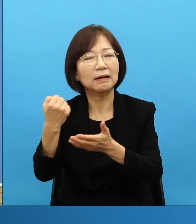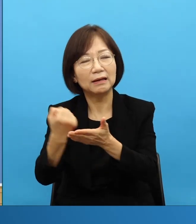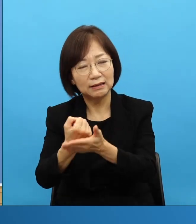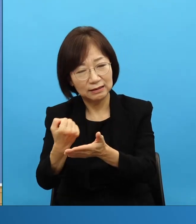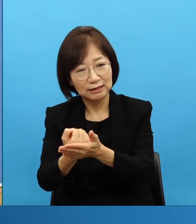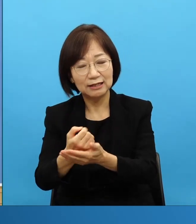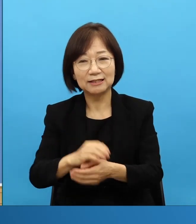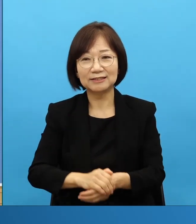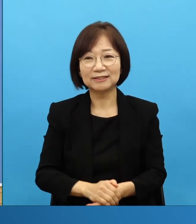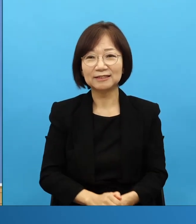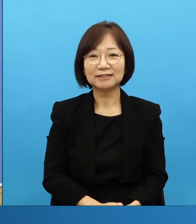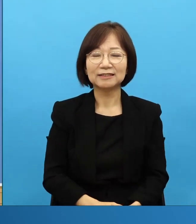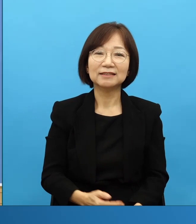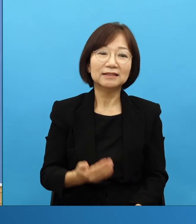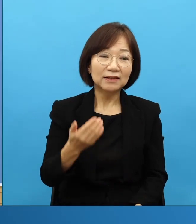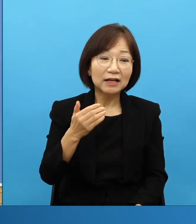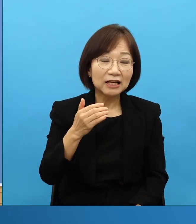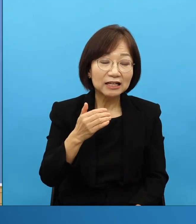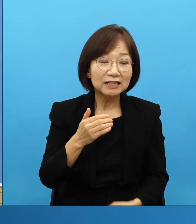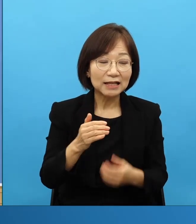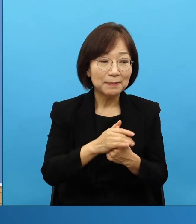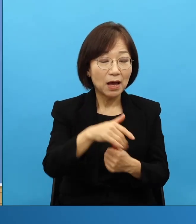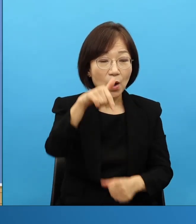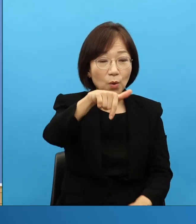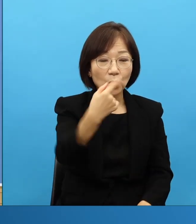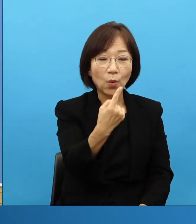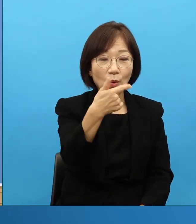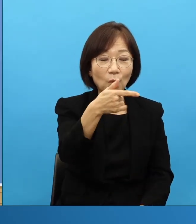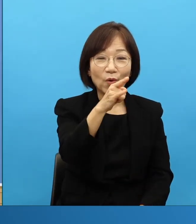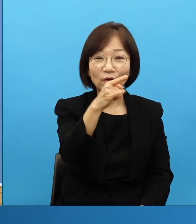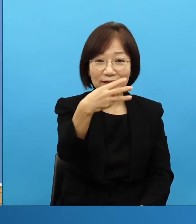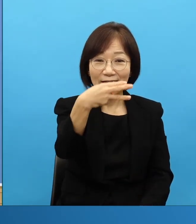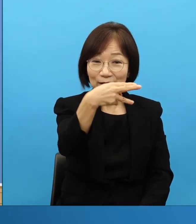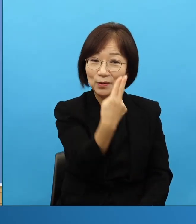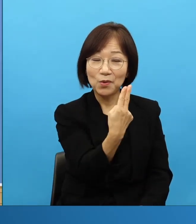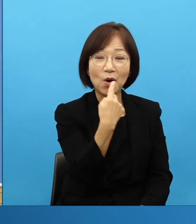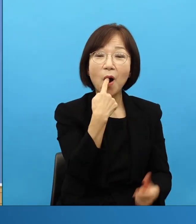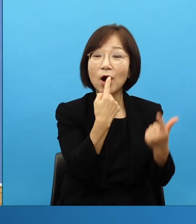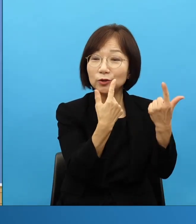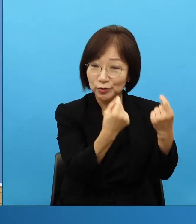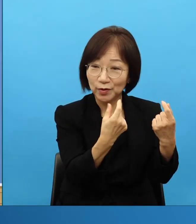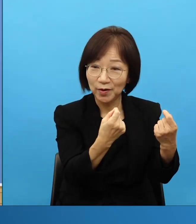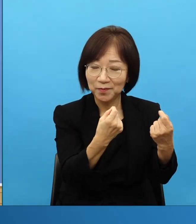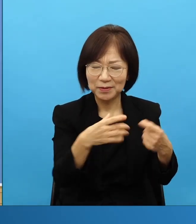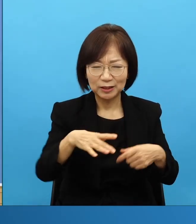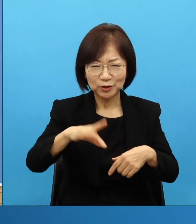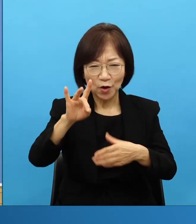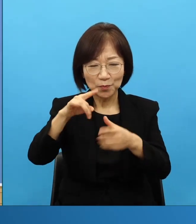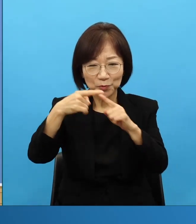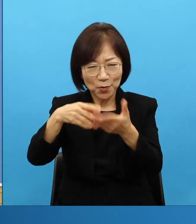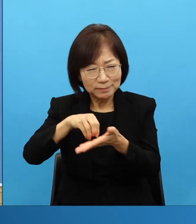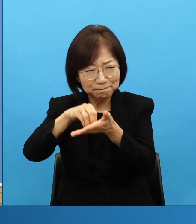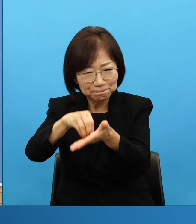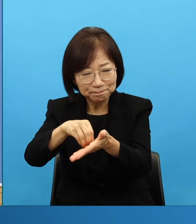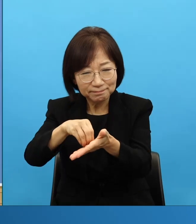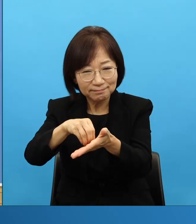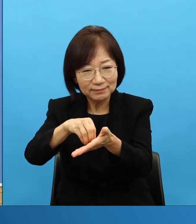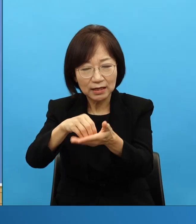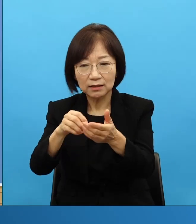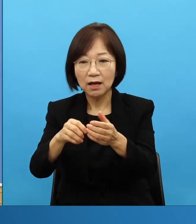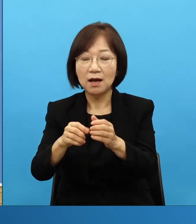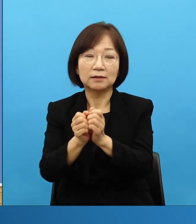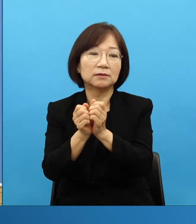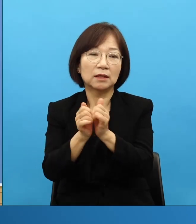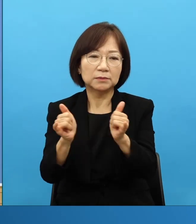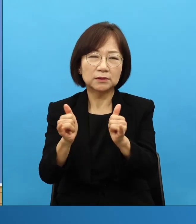새신자들이나 성도님들은 갈급한 가운데 있다 이 말이에요. In the midst of that, we see believers like Cornelius and new believers so thirsty and desolate